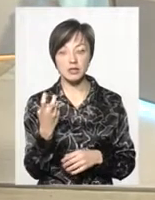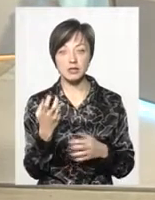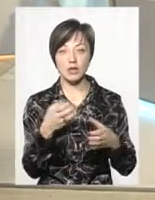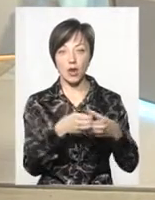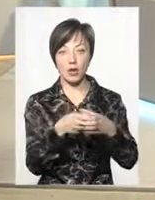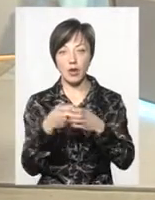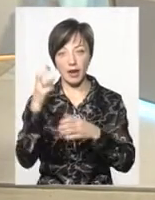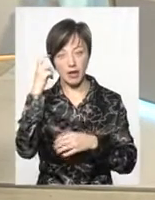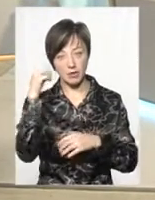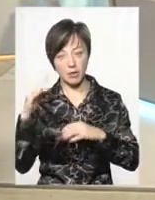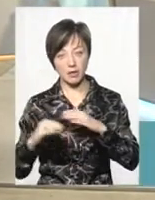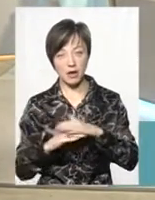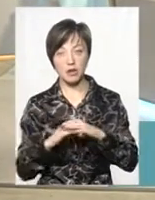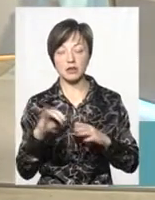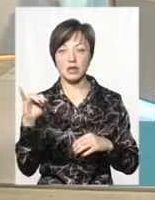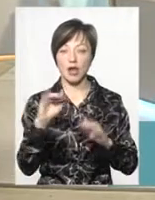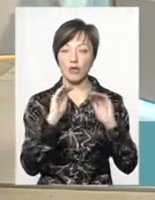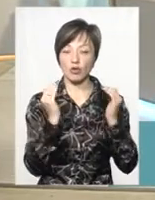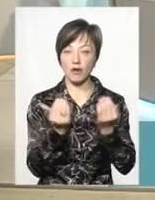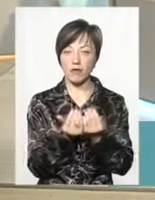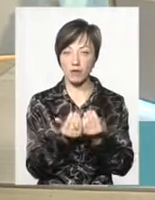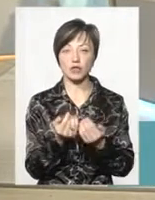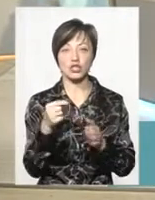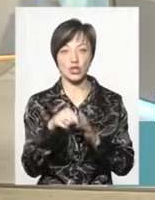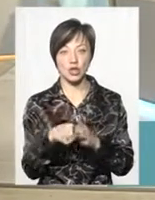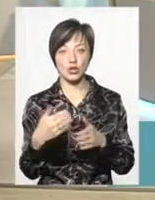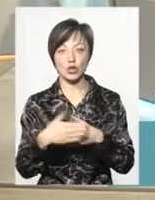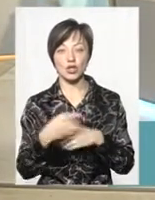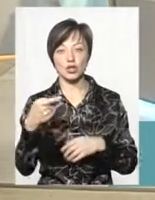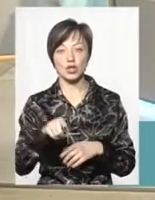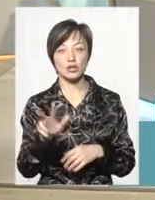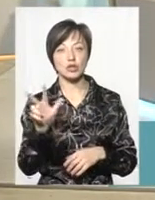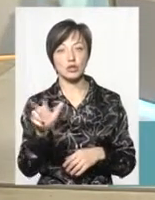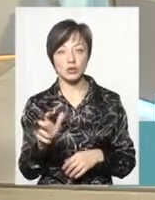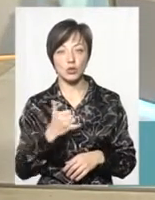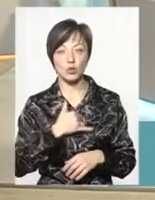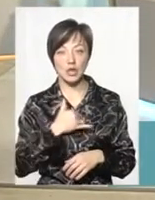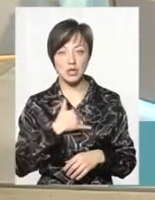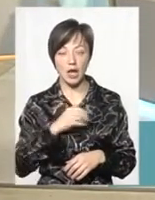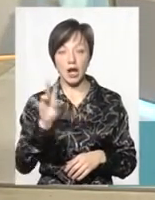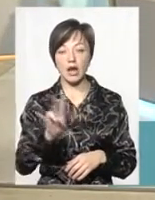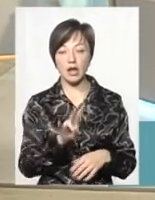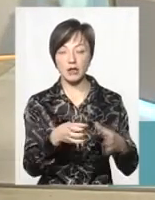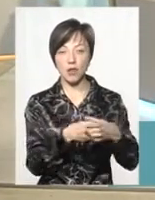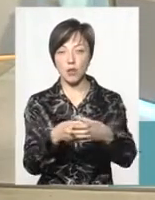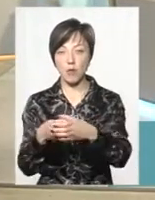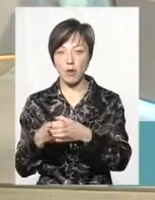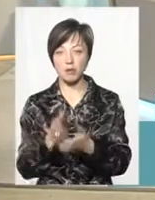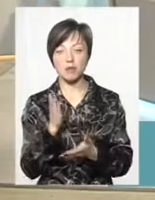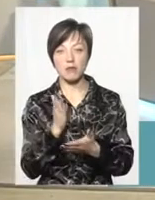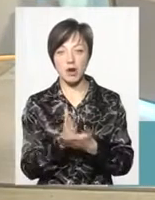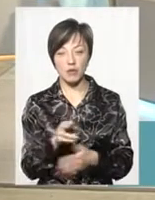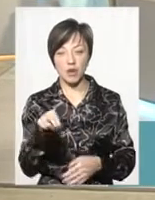громад Київського патріархату і автокефального. Значить, це десь до 1300 у нас релігійних громад. Ми маємо